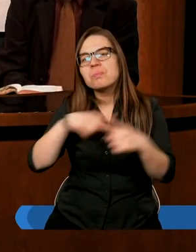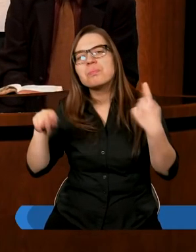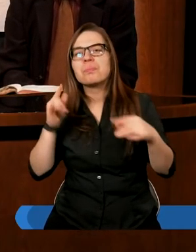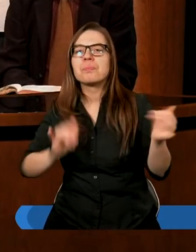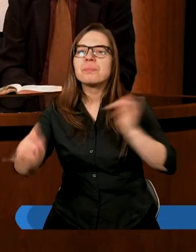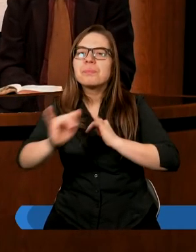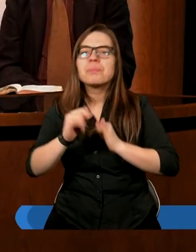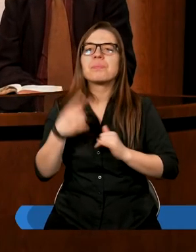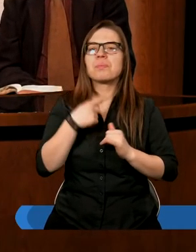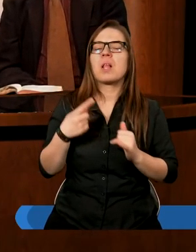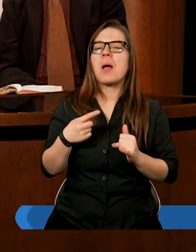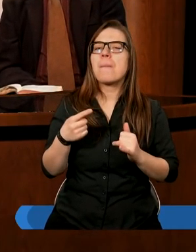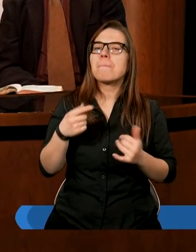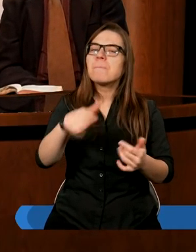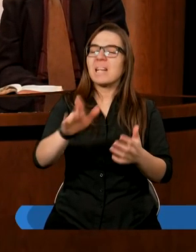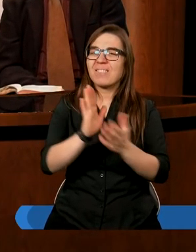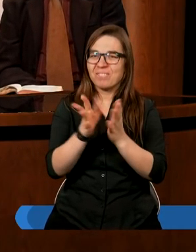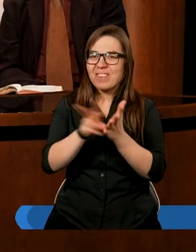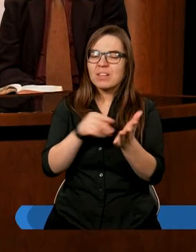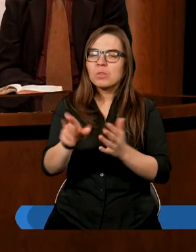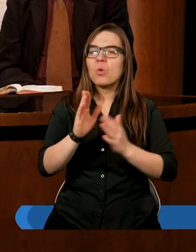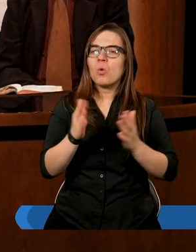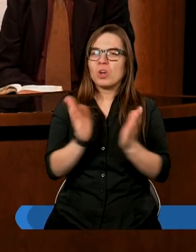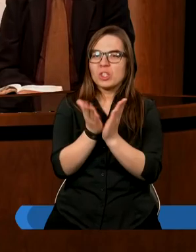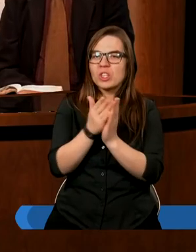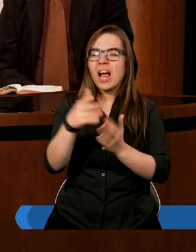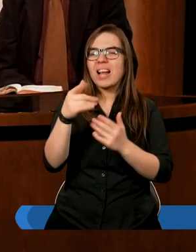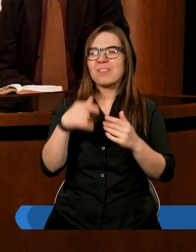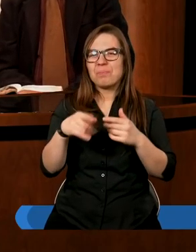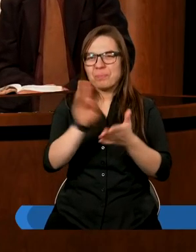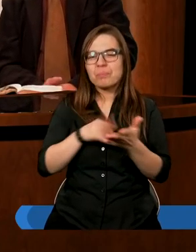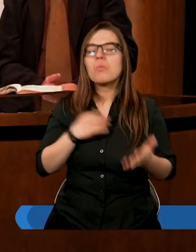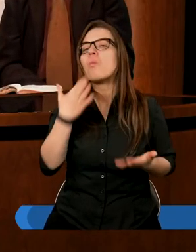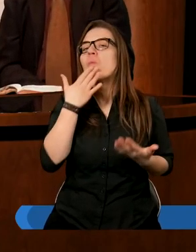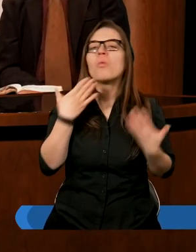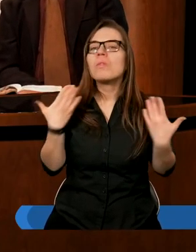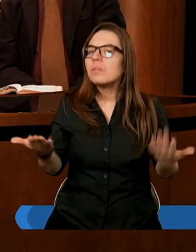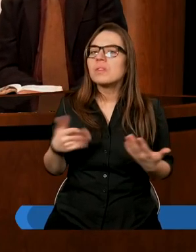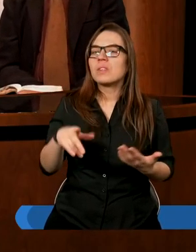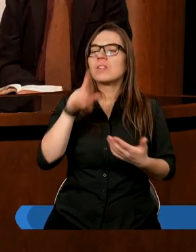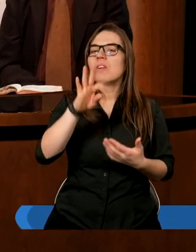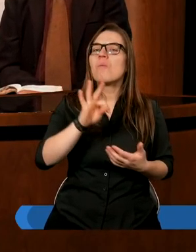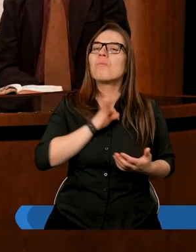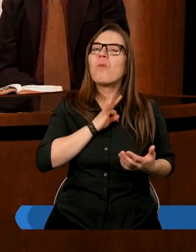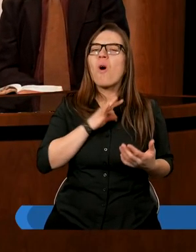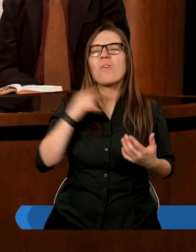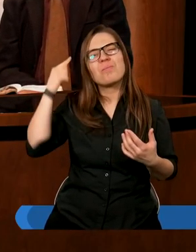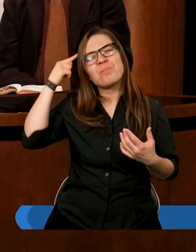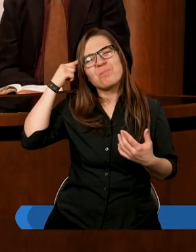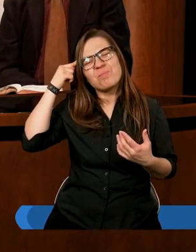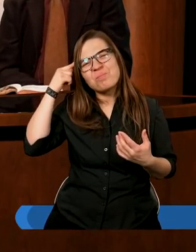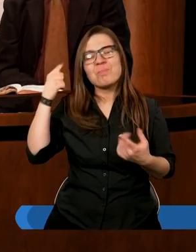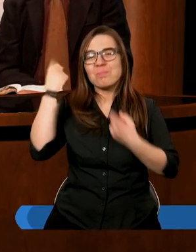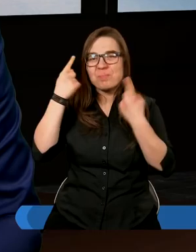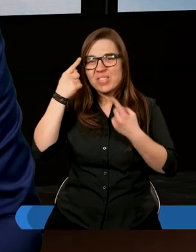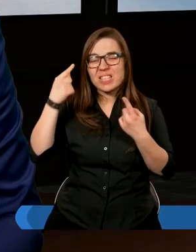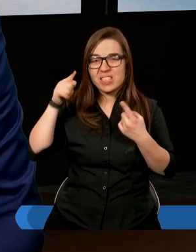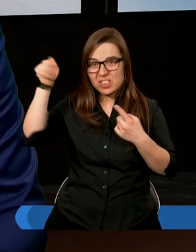cytując z 55 rozdziału Księgi Zajasza Bóg mówi, że moje myśli to nie wasze myśli.